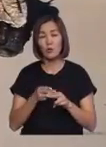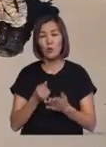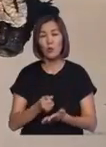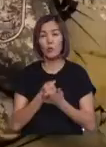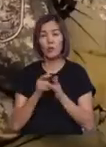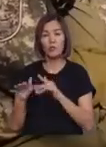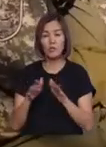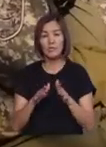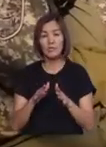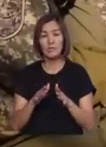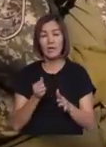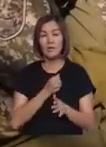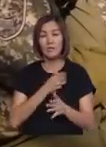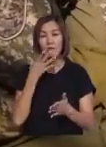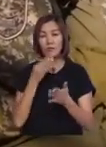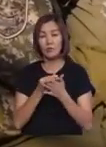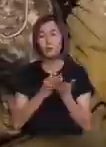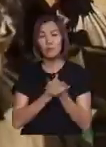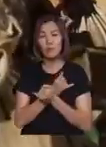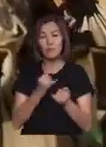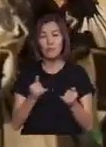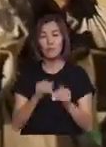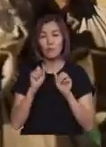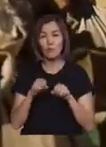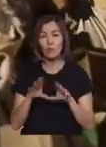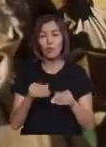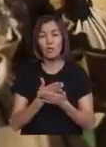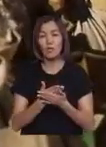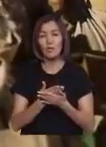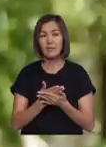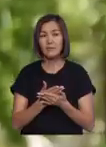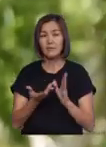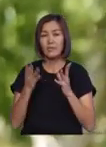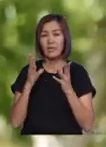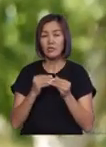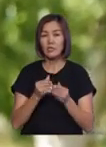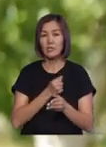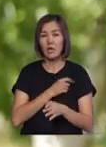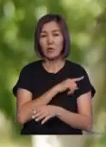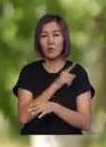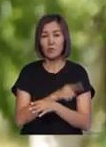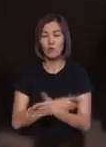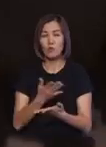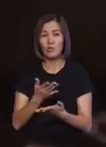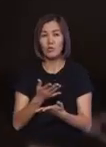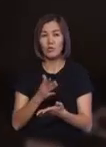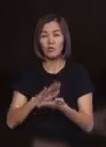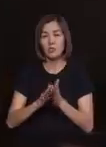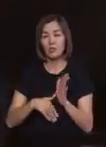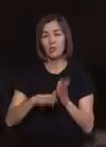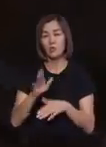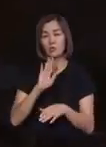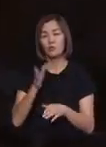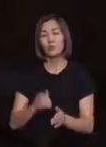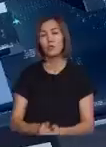негізінде сарбаздар өз еліне адал қызмет етуге мүмкіндік алады. Нәтижесінде қарулы күштердің де жауынгерлік әлеуеті арта түседі,